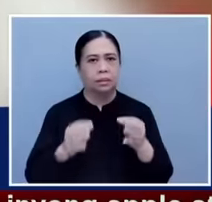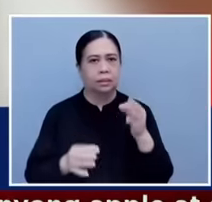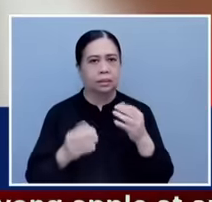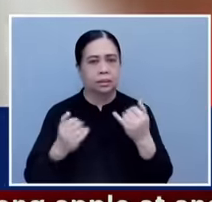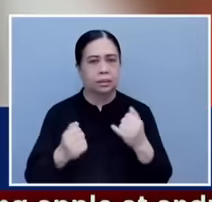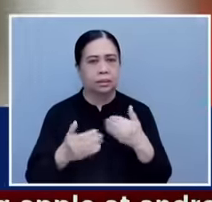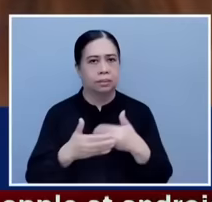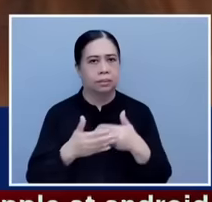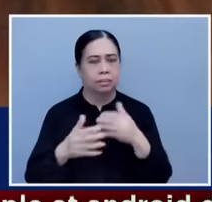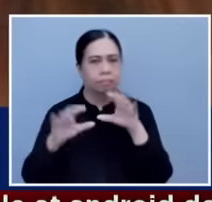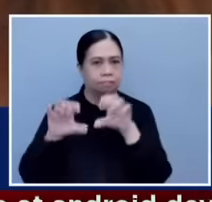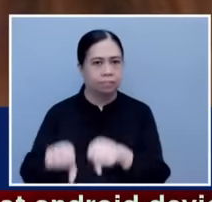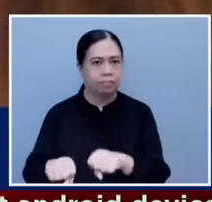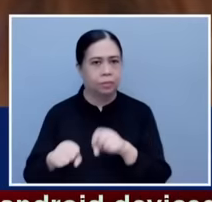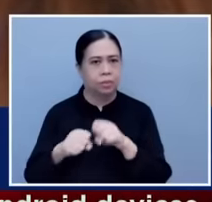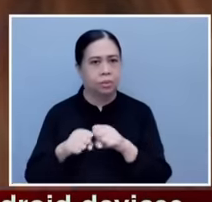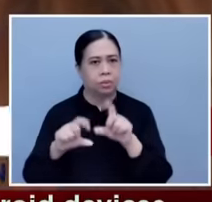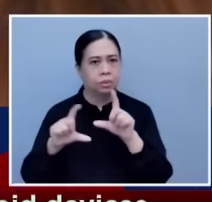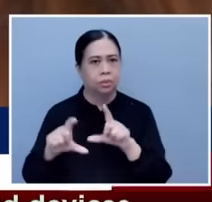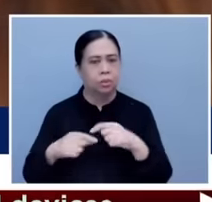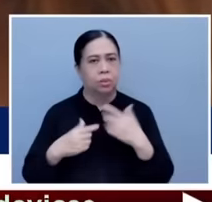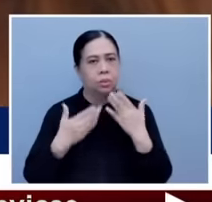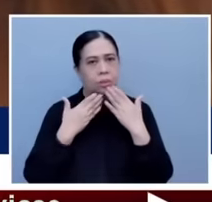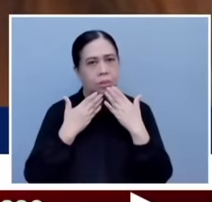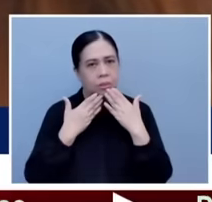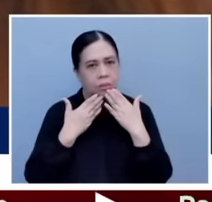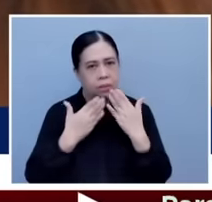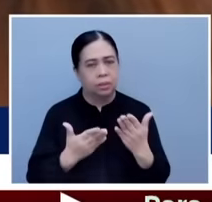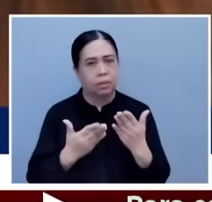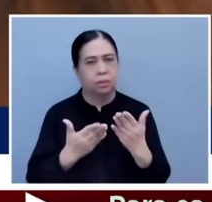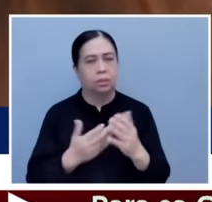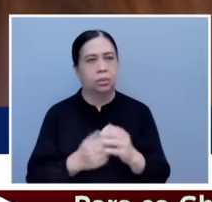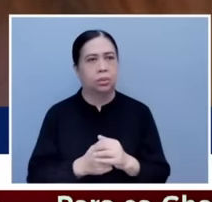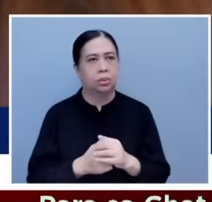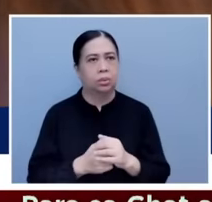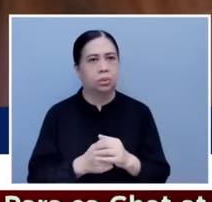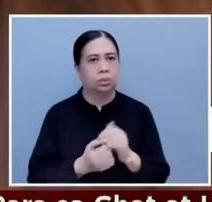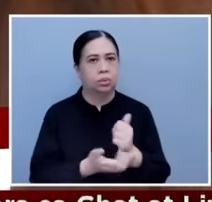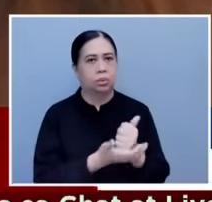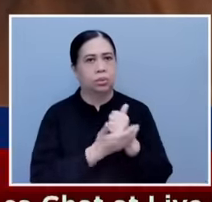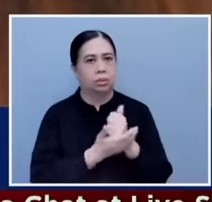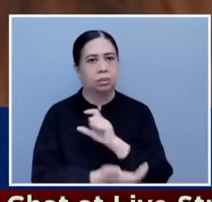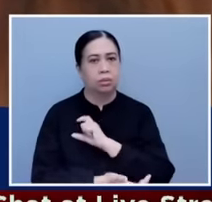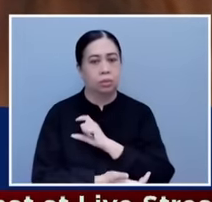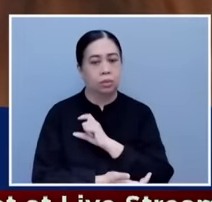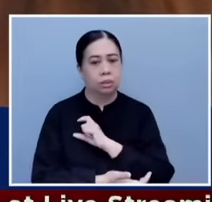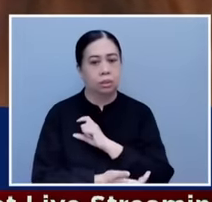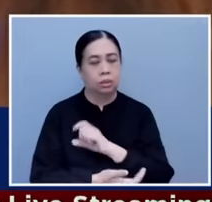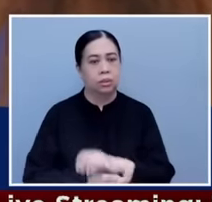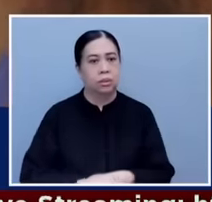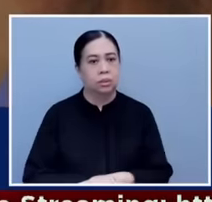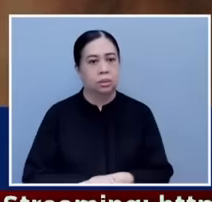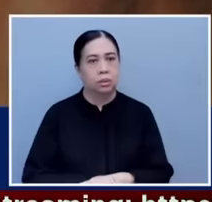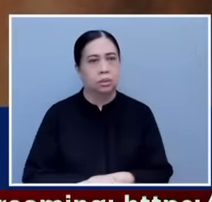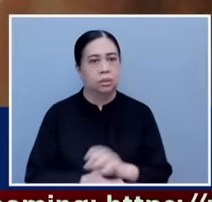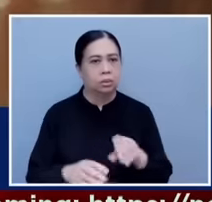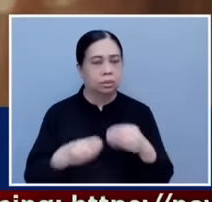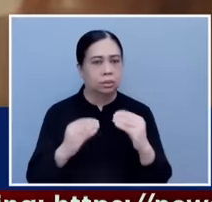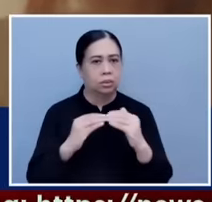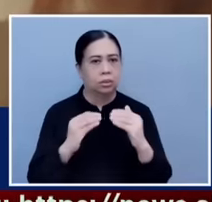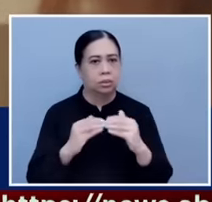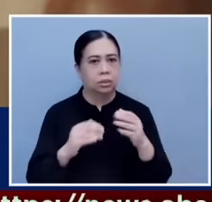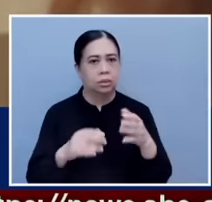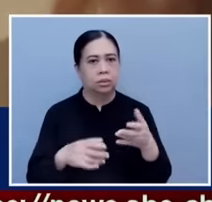na ang sospek. Nagpapasalamat po kami sa mga tumulong ng mga pulis para mabigyan po ng hustisya po